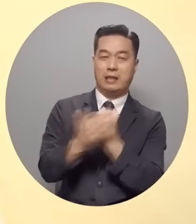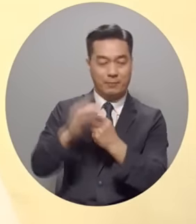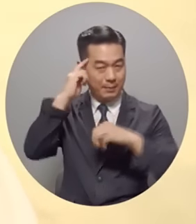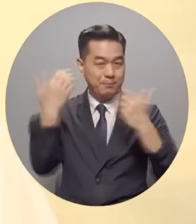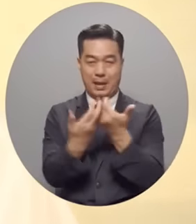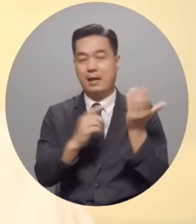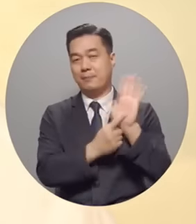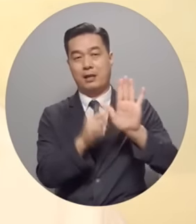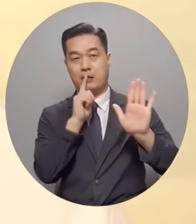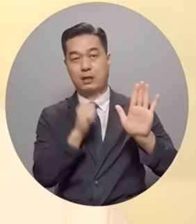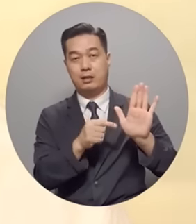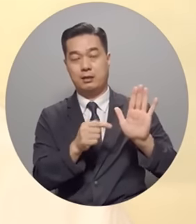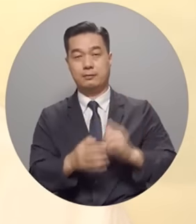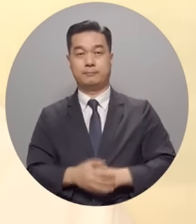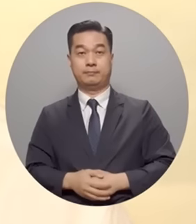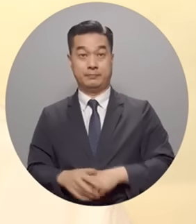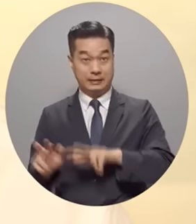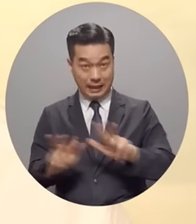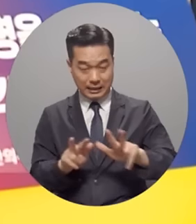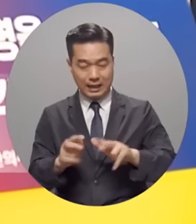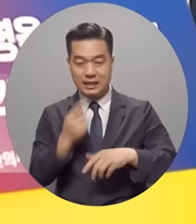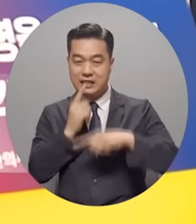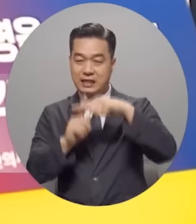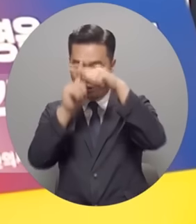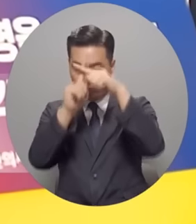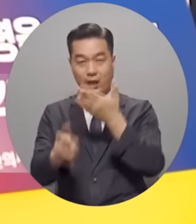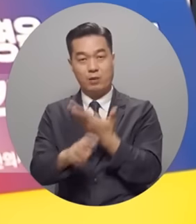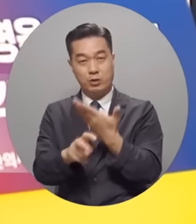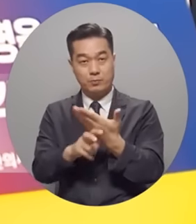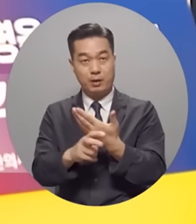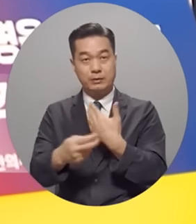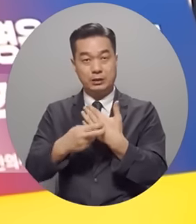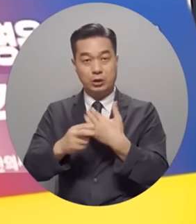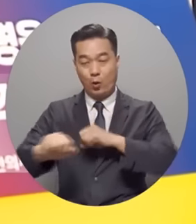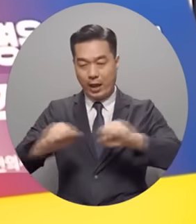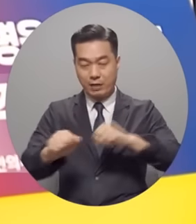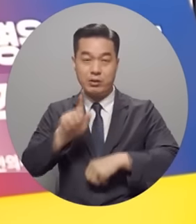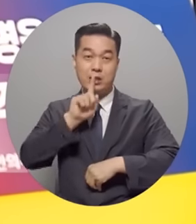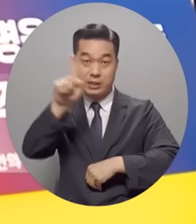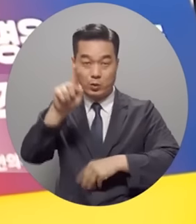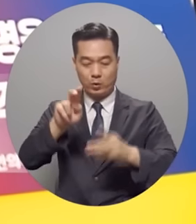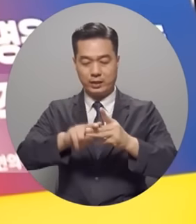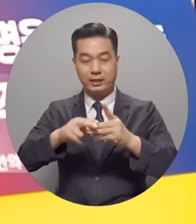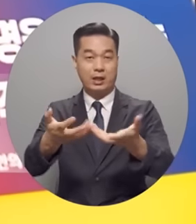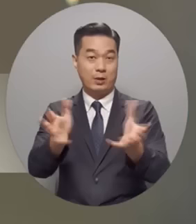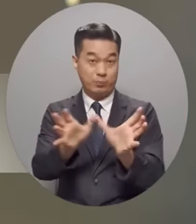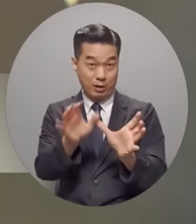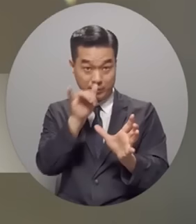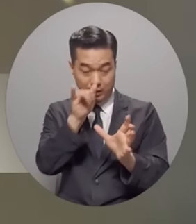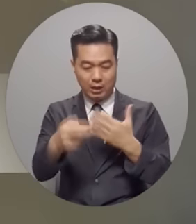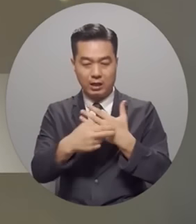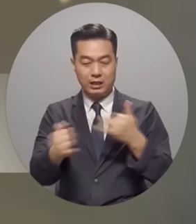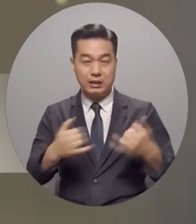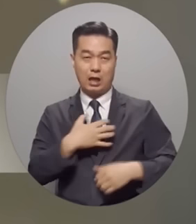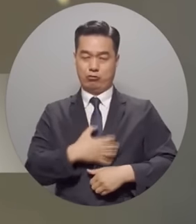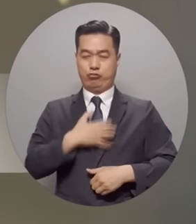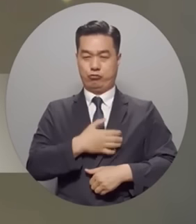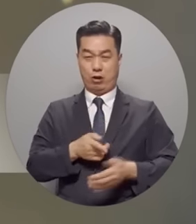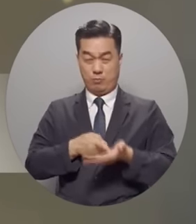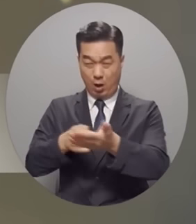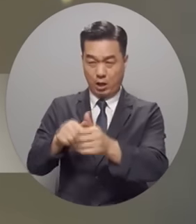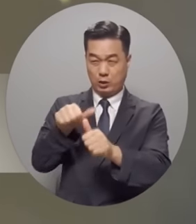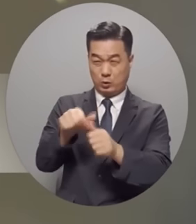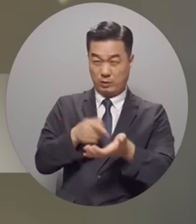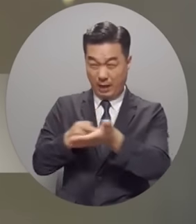있습니다. 당장 간호사의 불법 의료 행위를 신고받는 센터를 운영하고 의사들의 우려와 조언을 묵살한